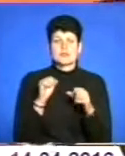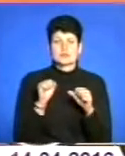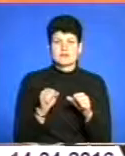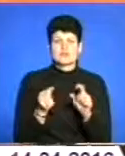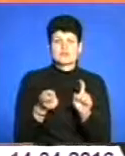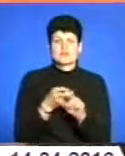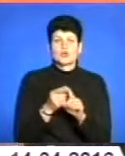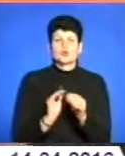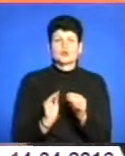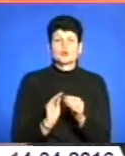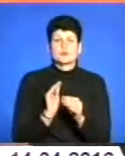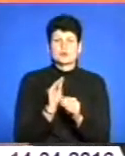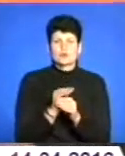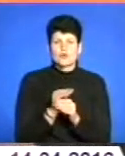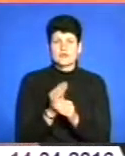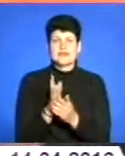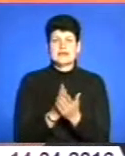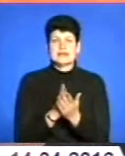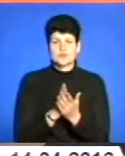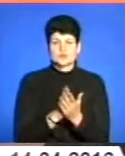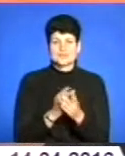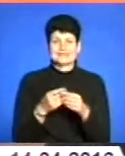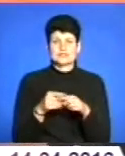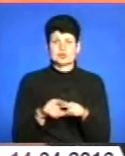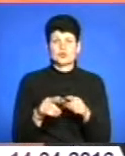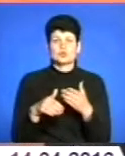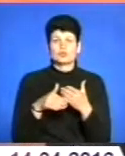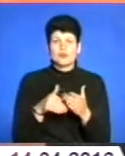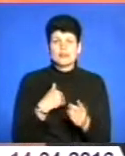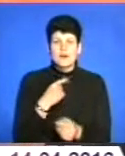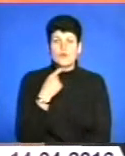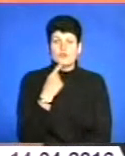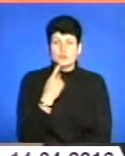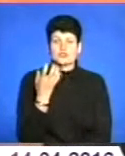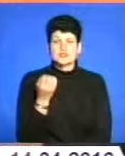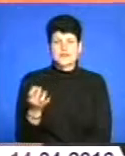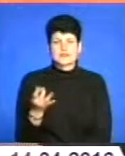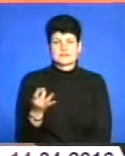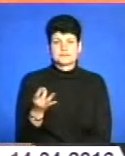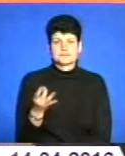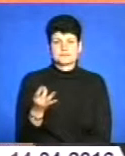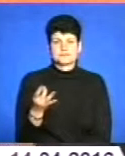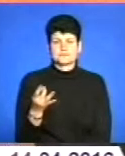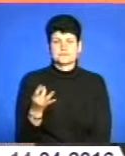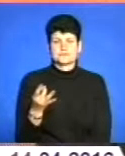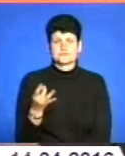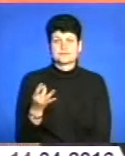додаткові ресурси, в тому числі міжнародної технічної допомоги. Я вам кажу ще раз,